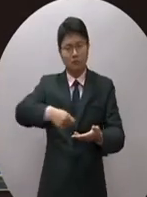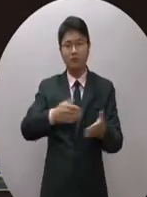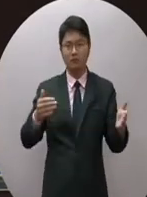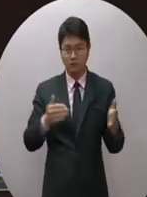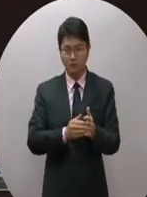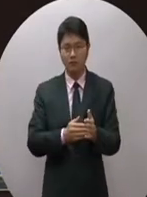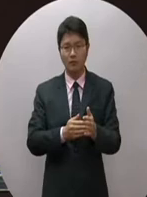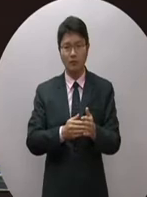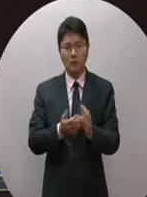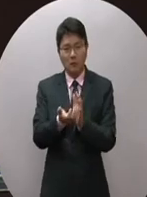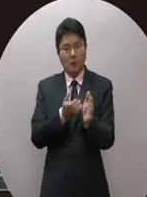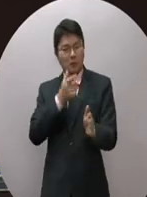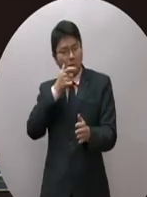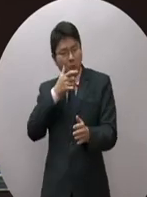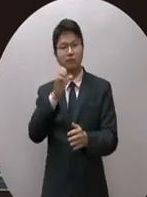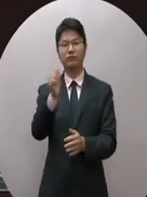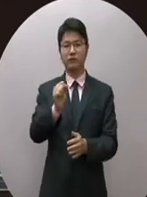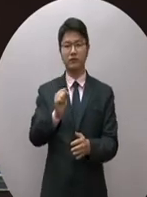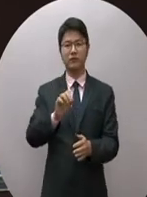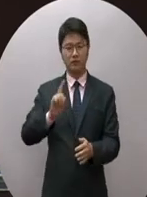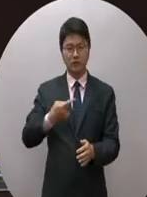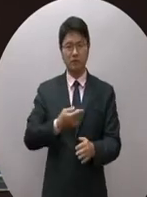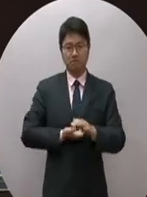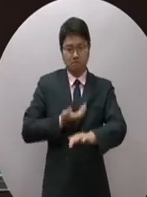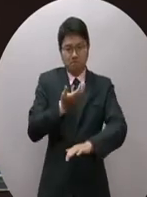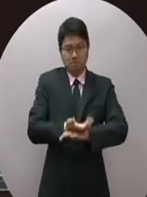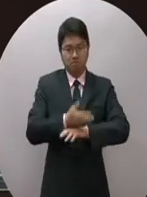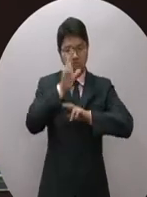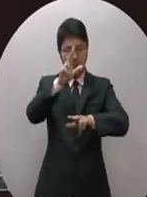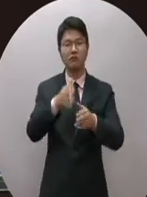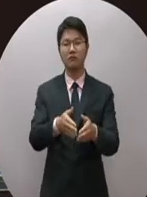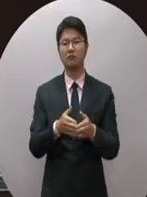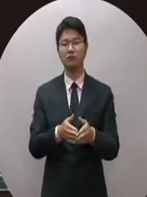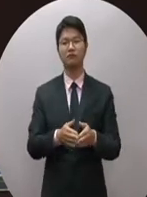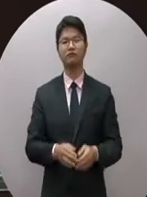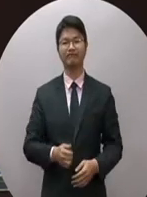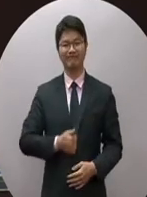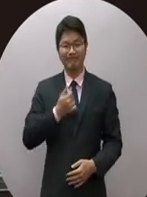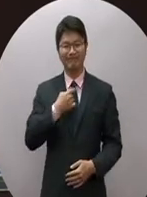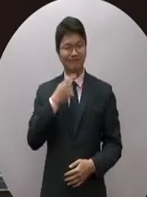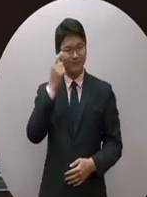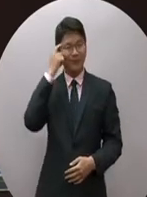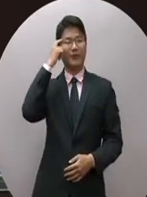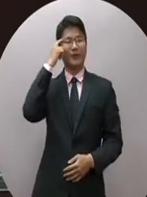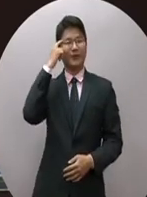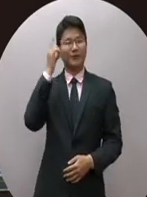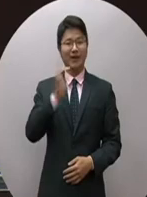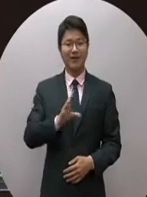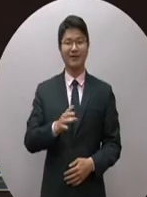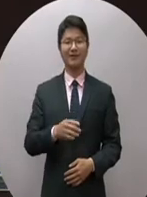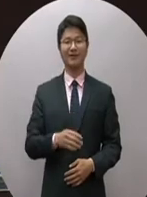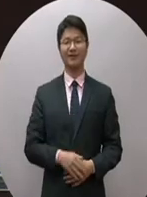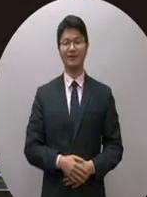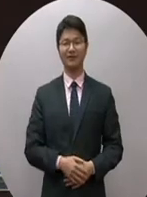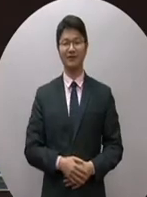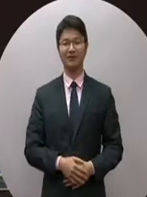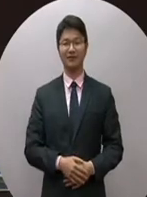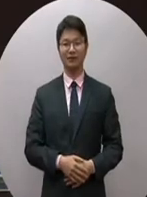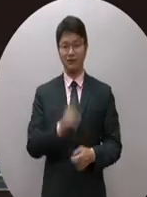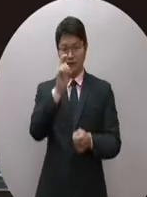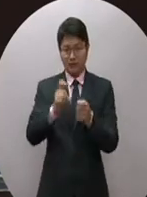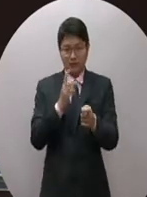不能偷看，但要全力以赴。真的，没想到时移世易，事